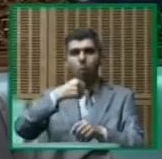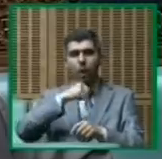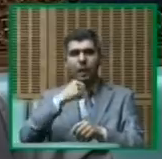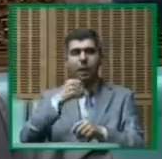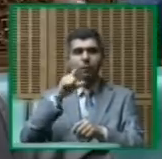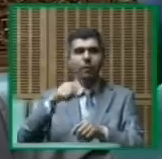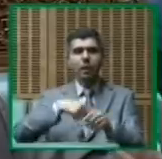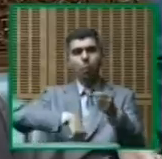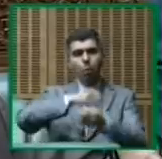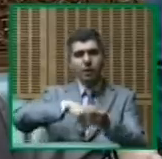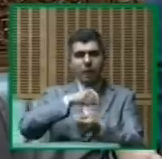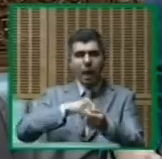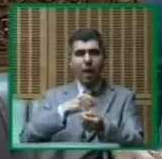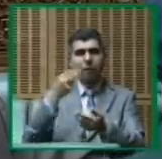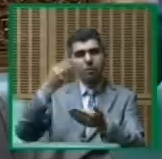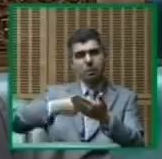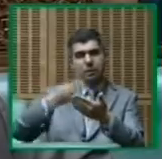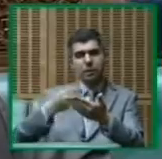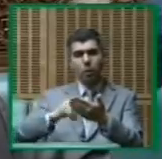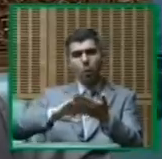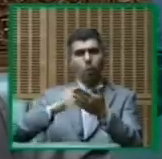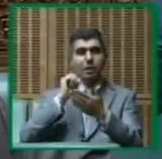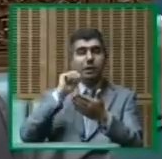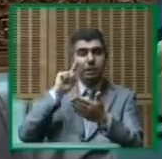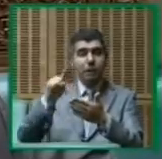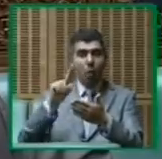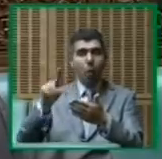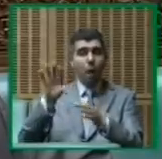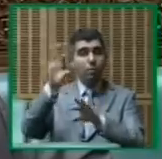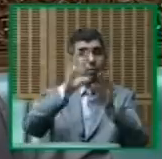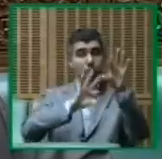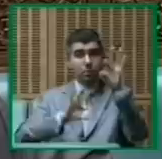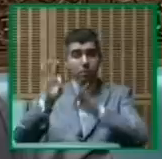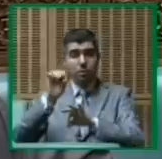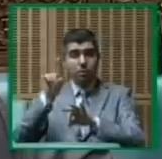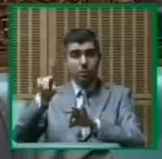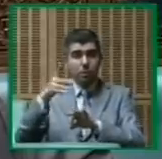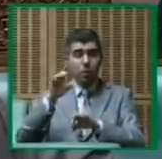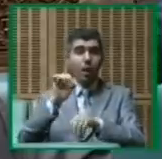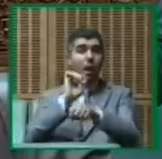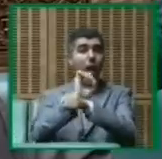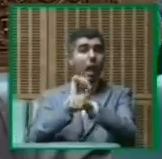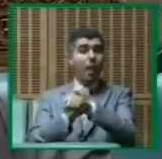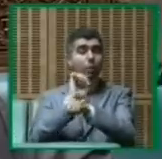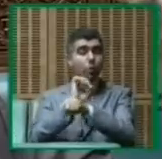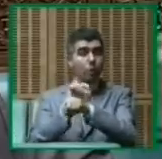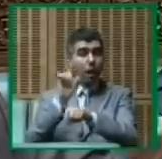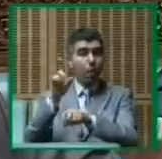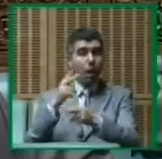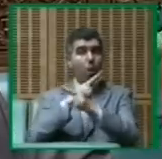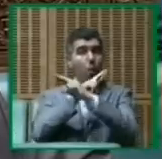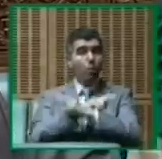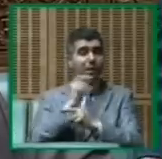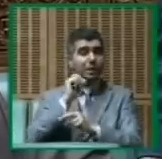الممثلين، الفنانين التشكيليين، الله يجازيك هاد الناس الا جمعتيهم وتفاوضتي مع شركه التامين وعملتي لهم تغطيه صحيه غيكون عندهم واحد الثمن